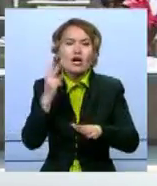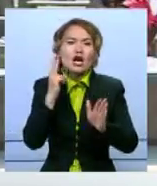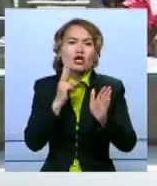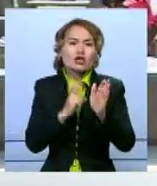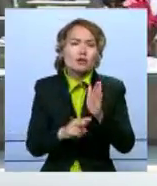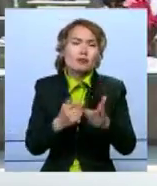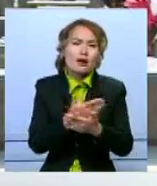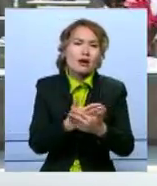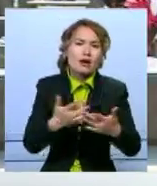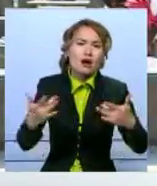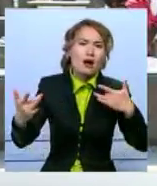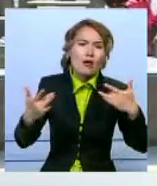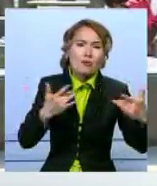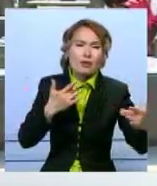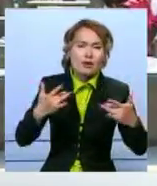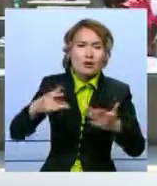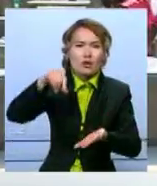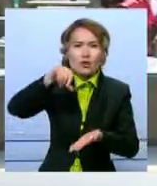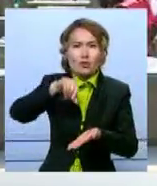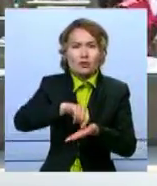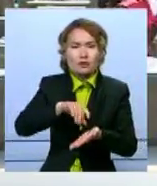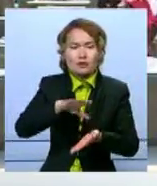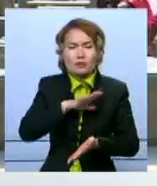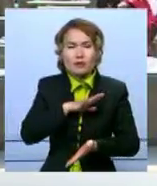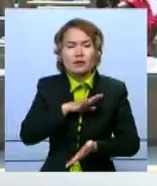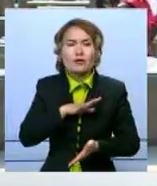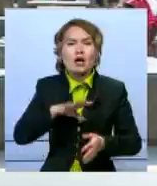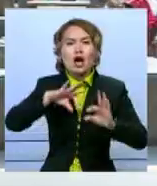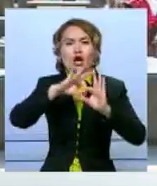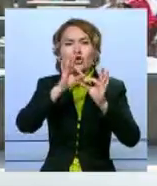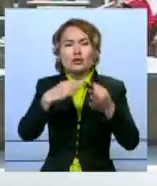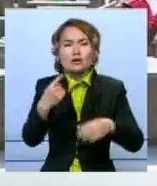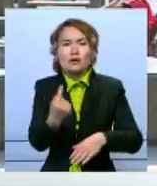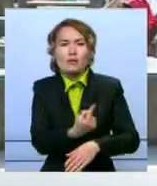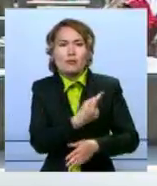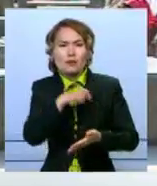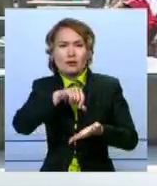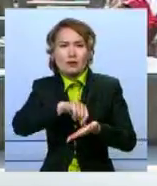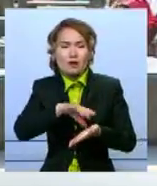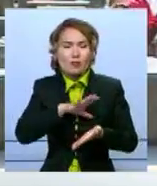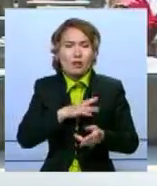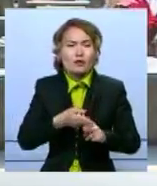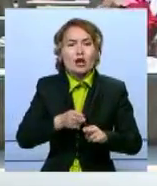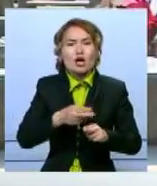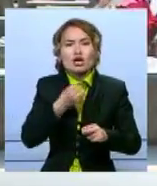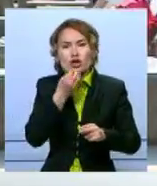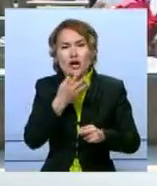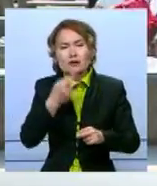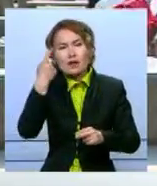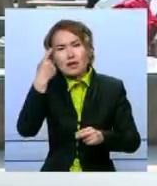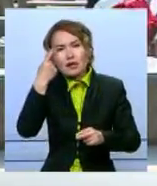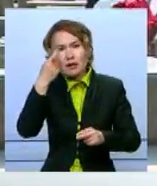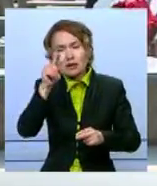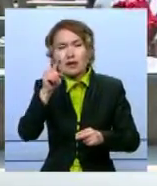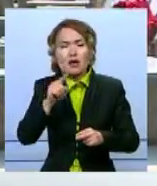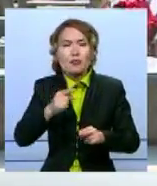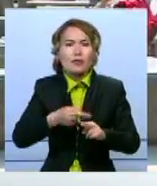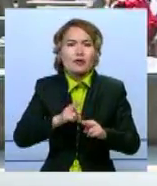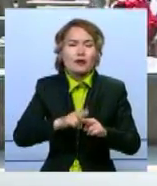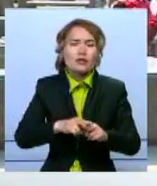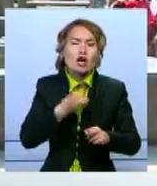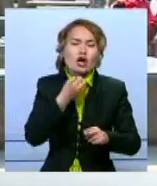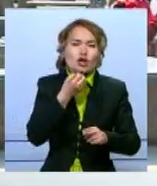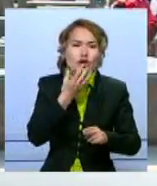70-тен астам авторлардың жұмыстары қойылған. Қатысушылар идеялармен, тәжірибелермен, шығармашылық